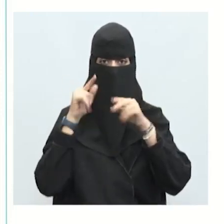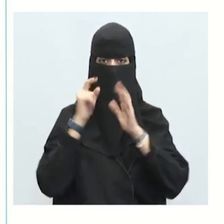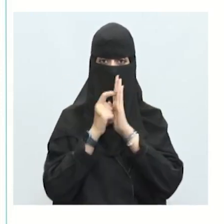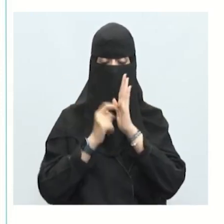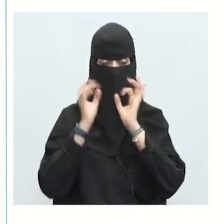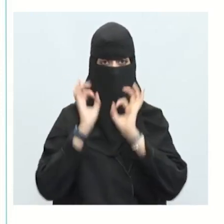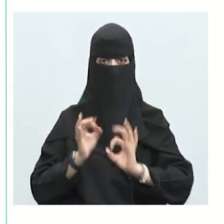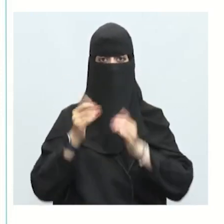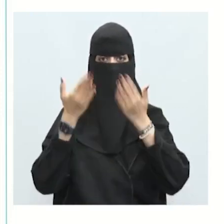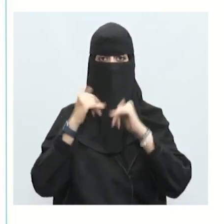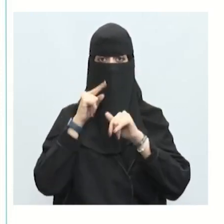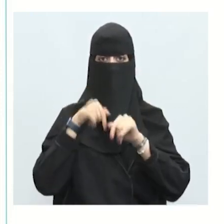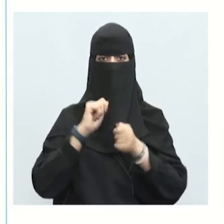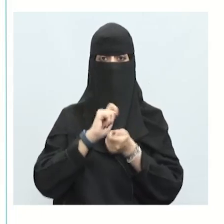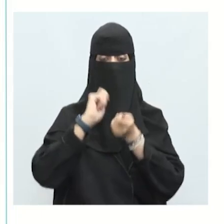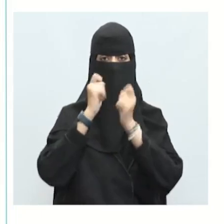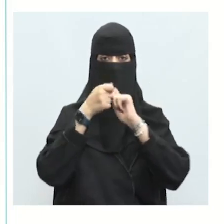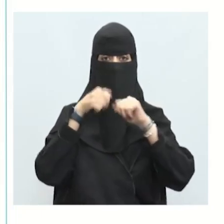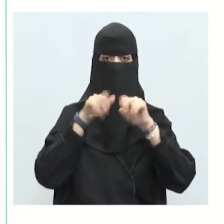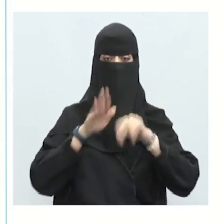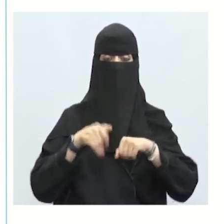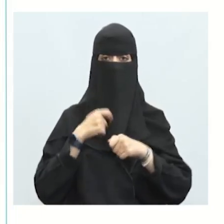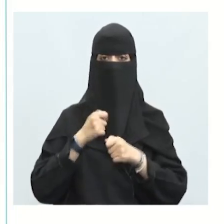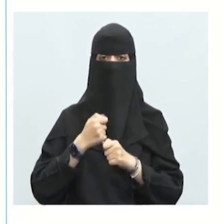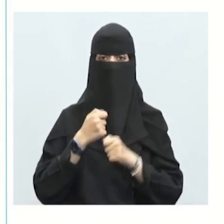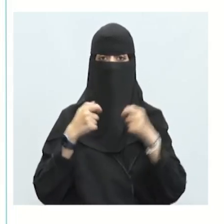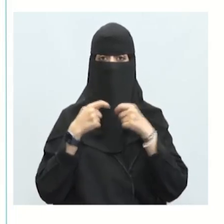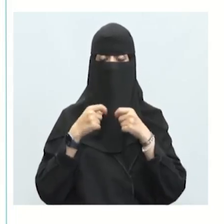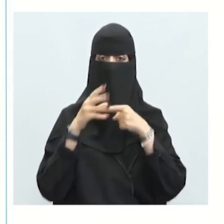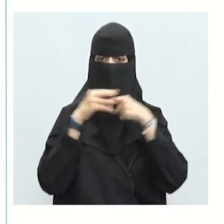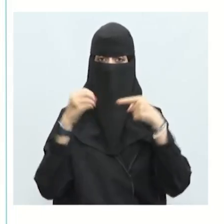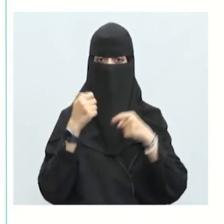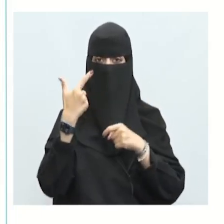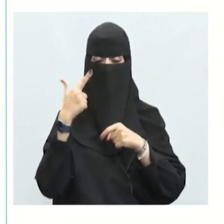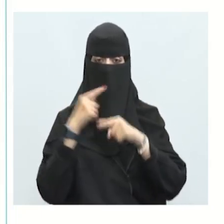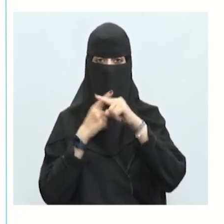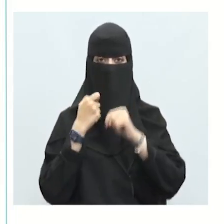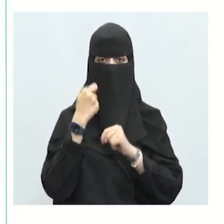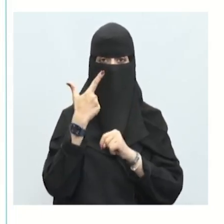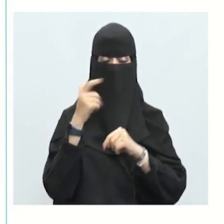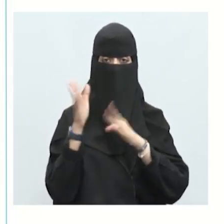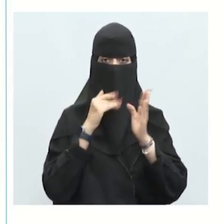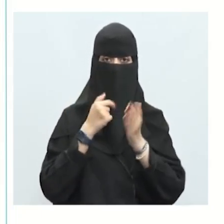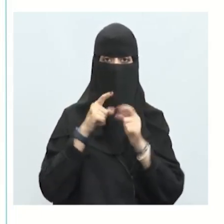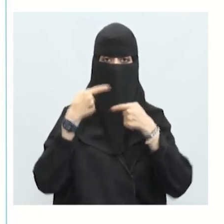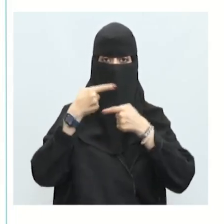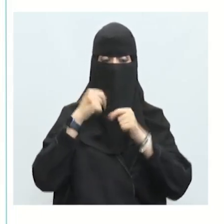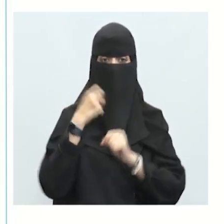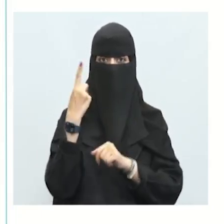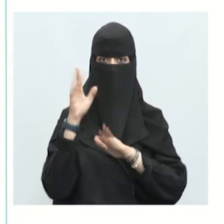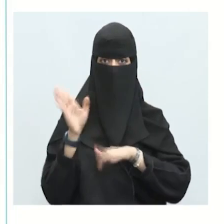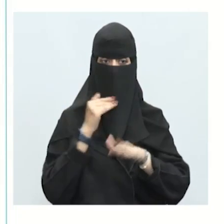الشرط ثم نقوم بالتعويض سالب س ضرب سالب واح يساوي 7 ثم طباعتها اللي هو